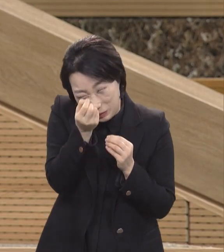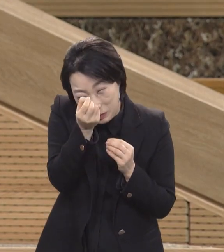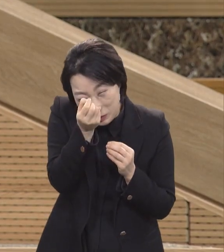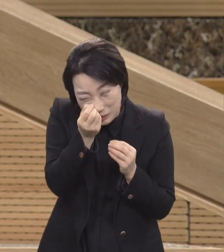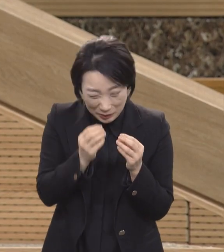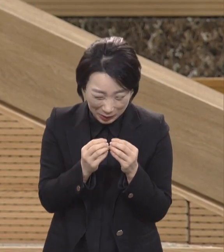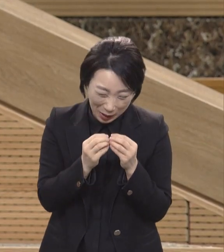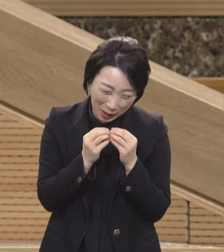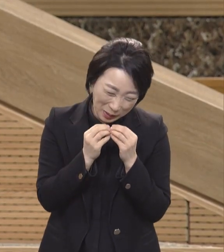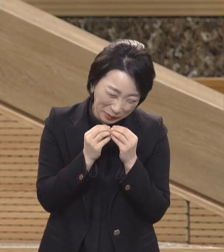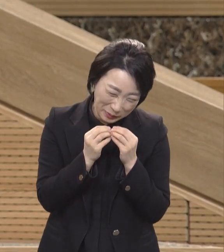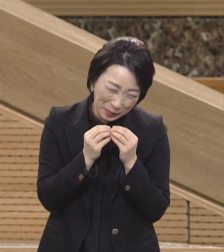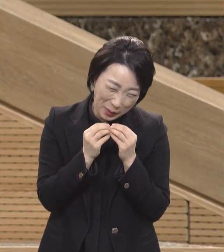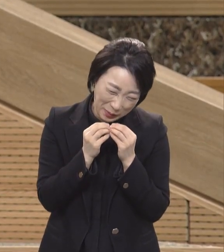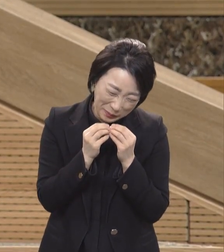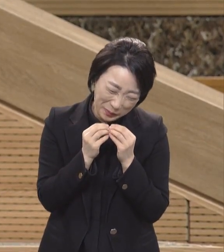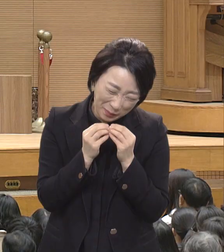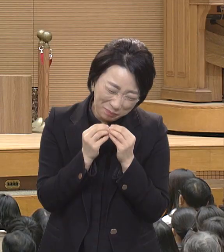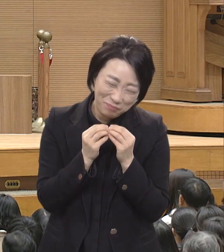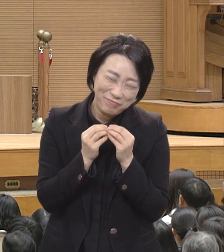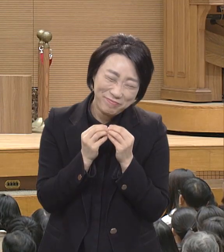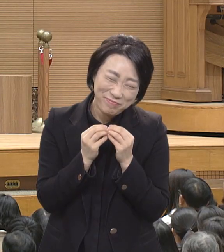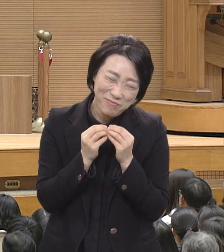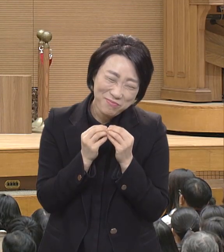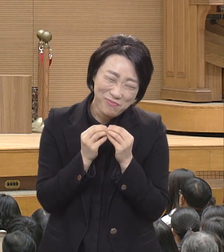조금씩 생겨야 돼.